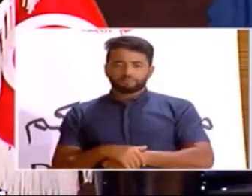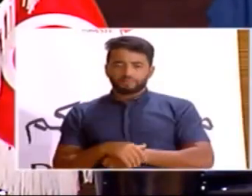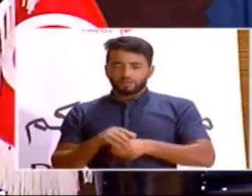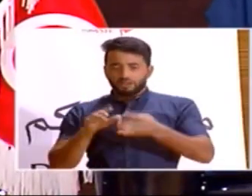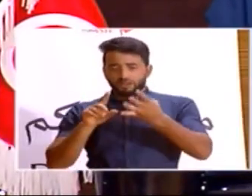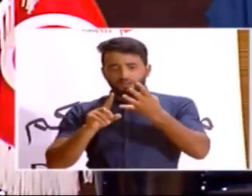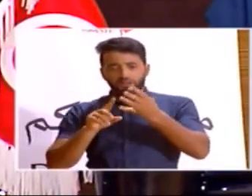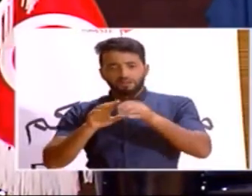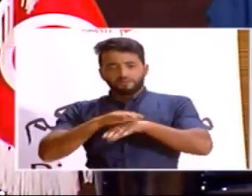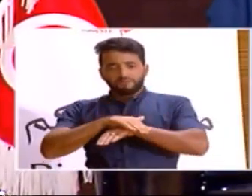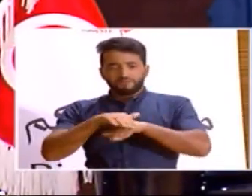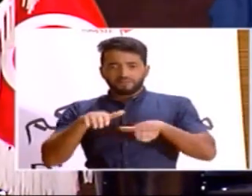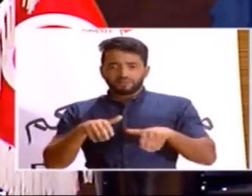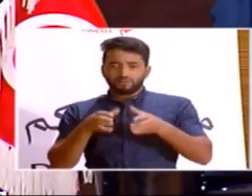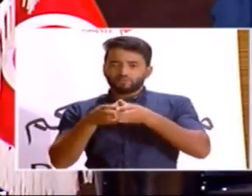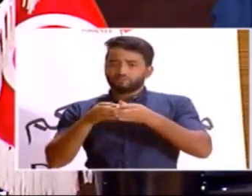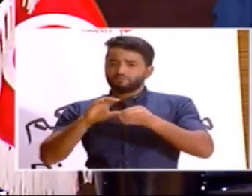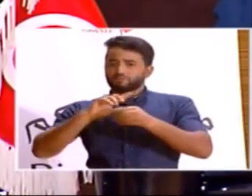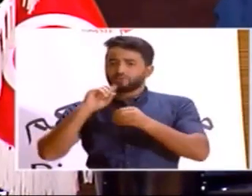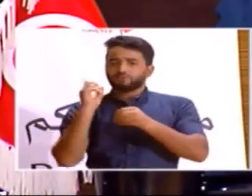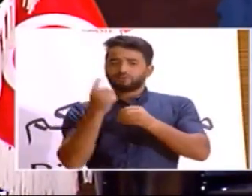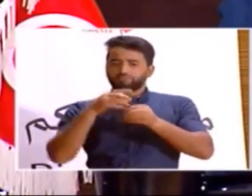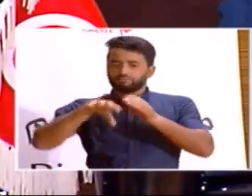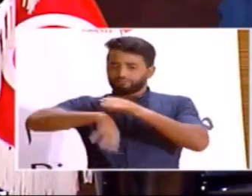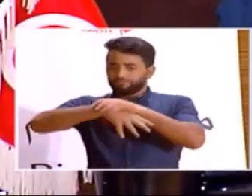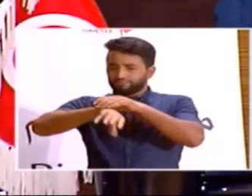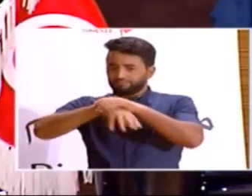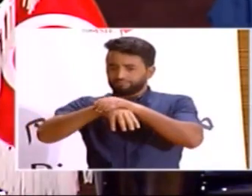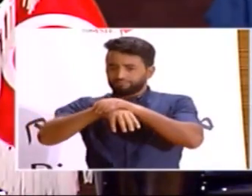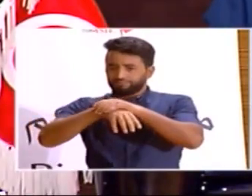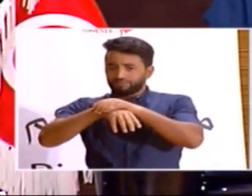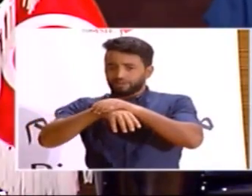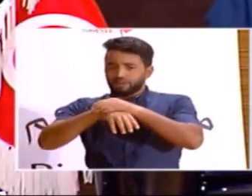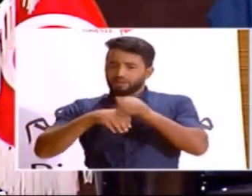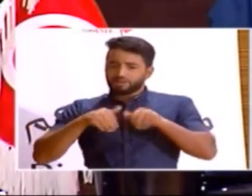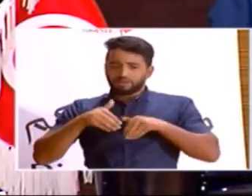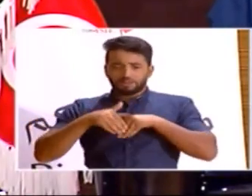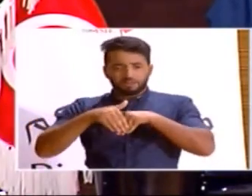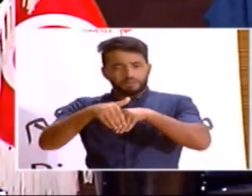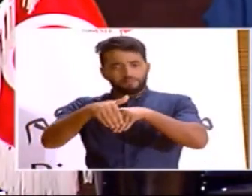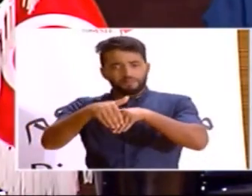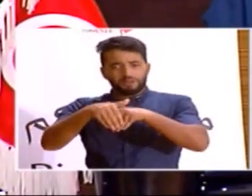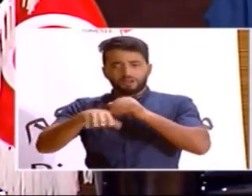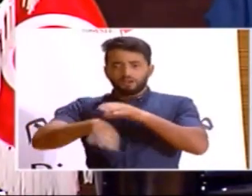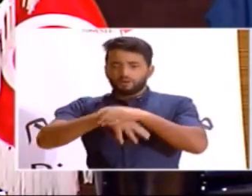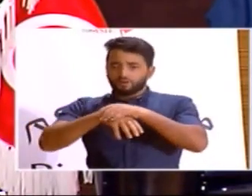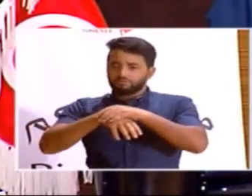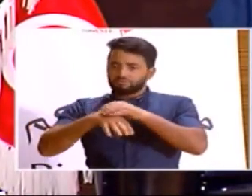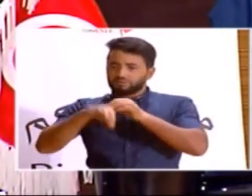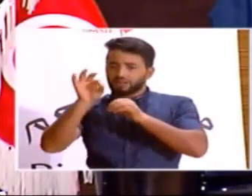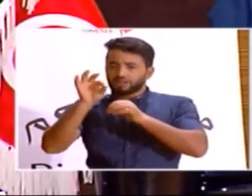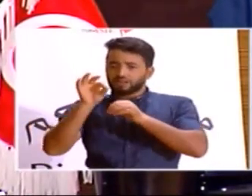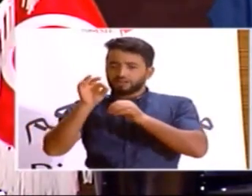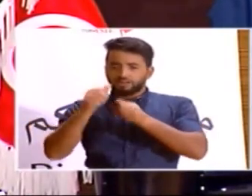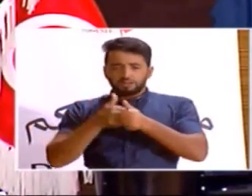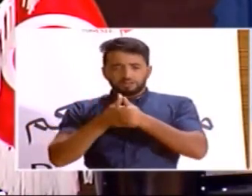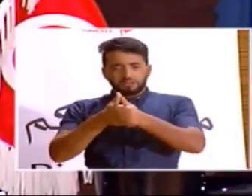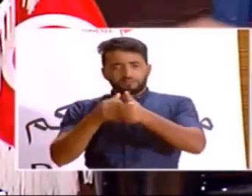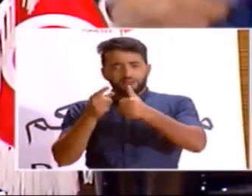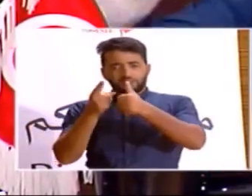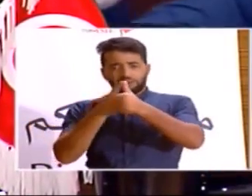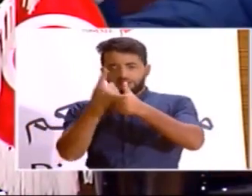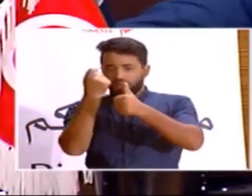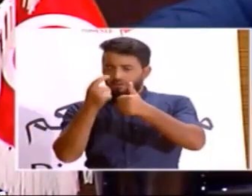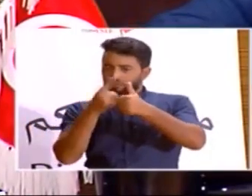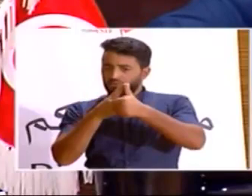هي كلها تاتي عن طريق عمليه القرى عمليه القرعه ستحدد من سيكون في ذلك اليوم بعد ان